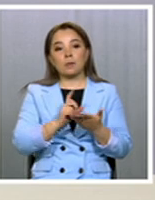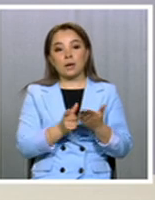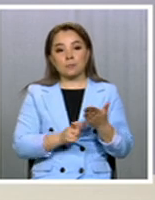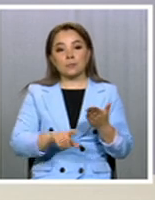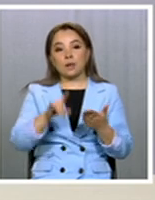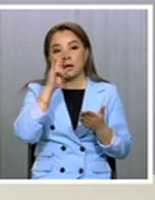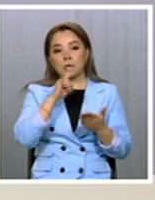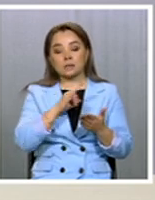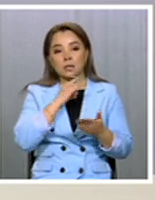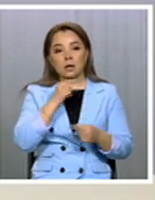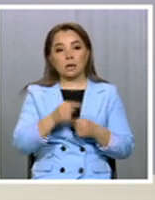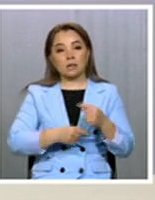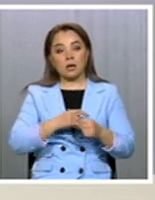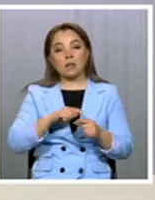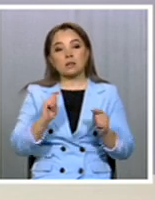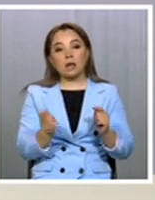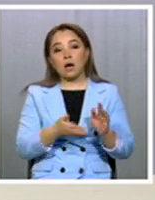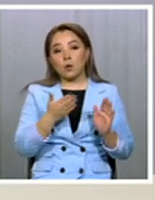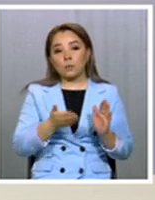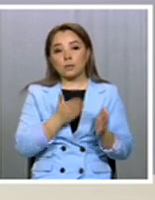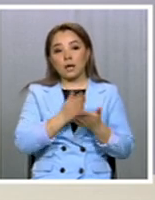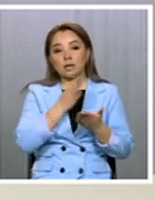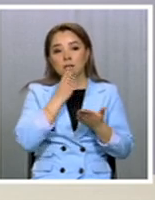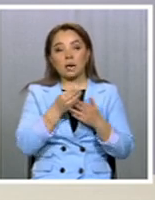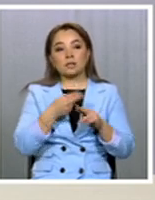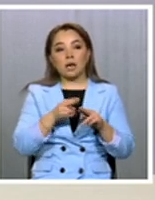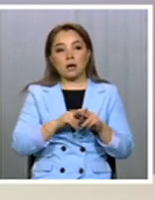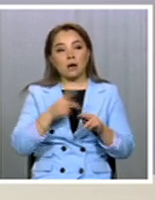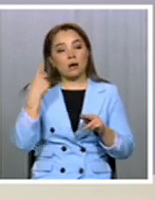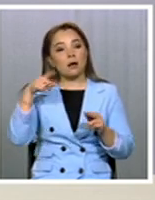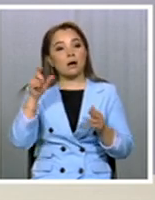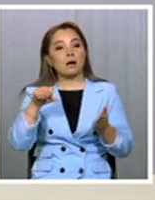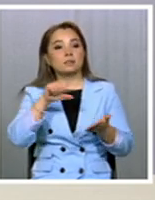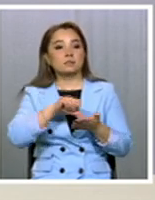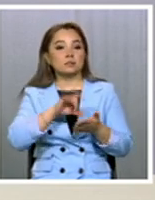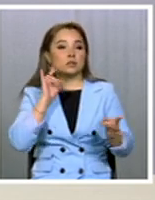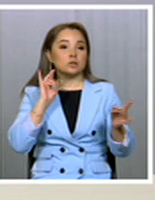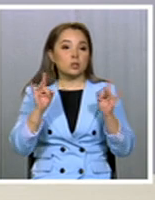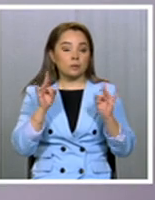қазақтың дауылпаз ақыны Махамбетке арналған поэзиялық шығарма.